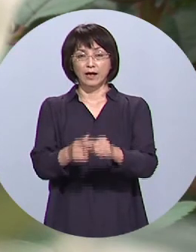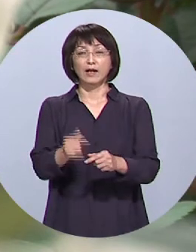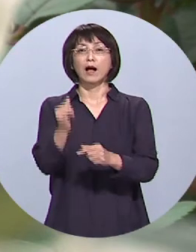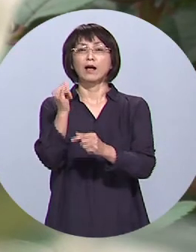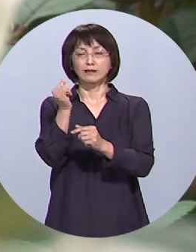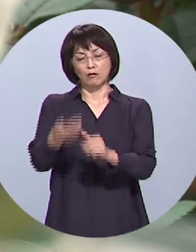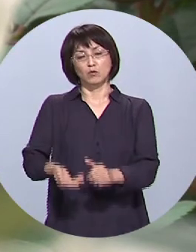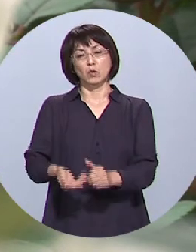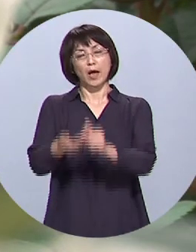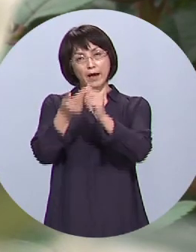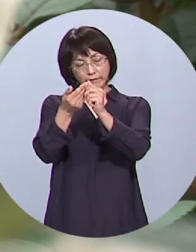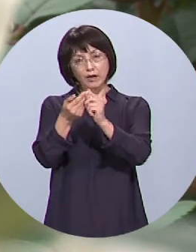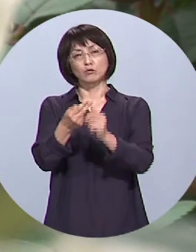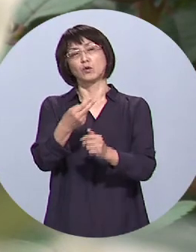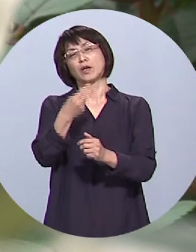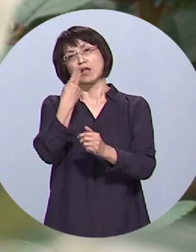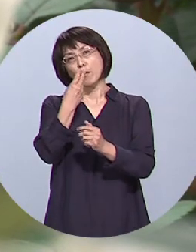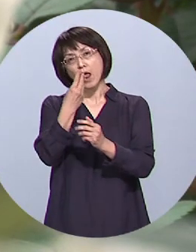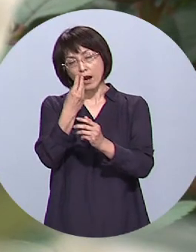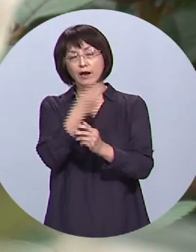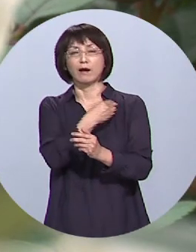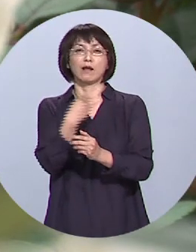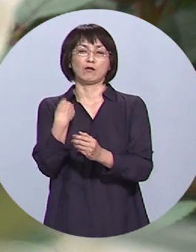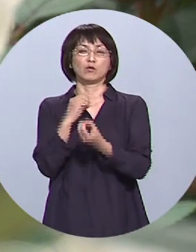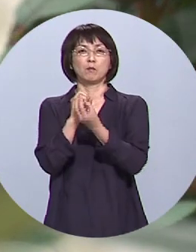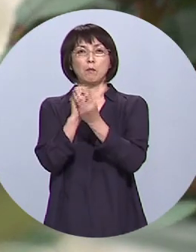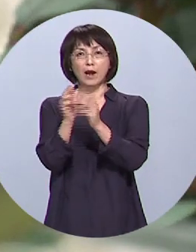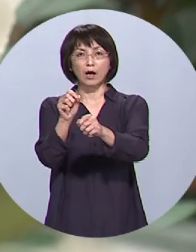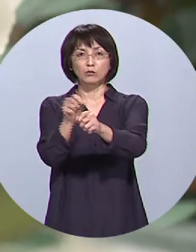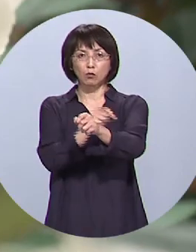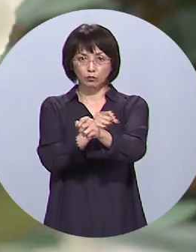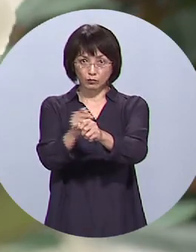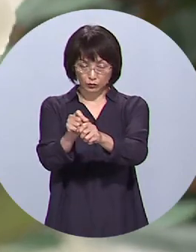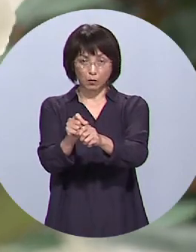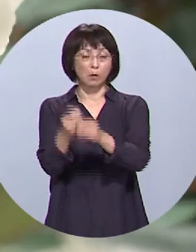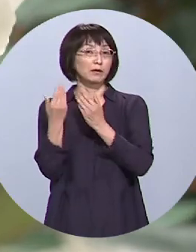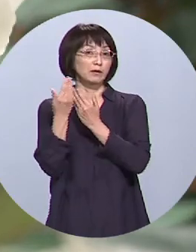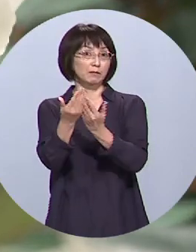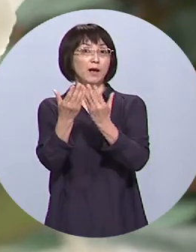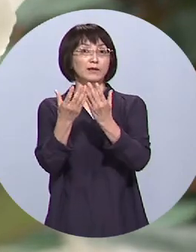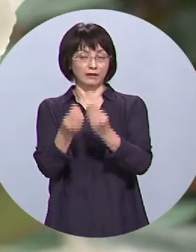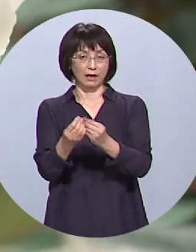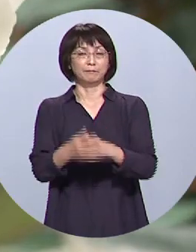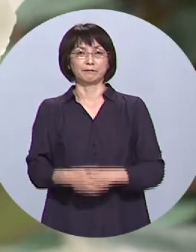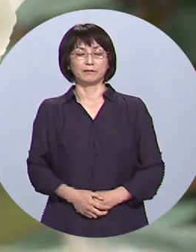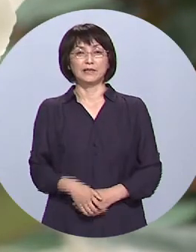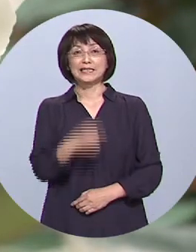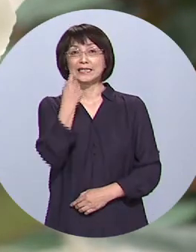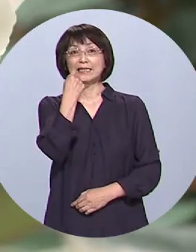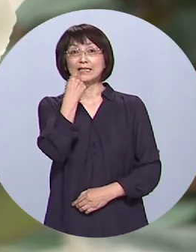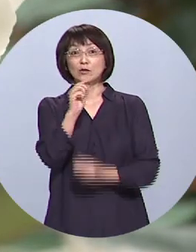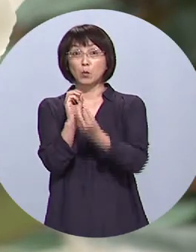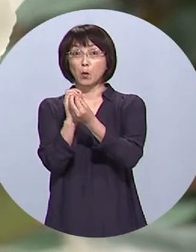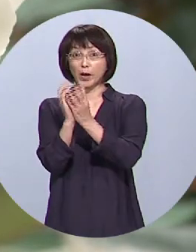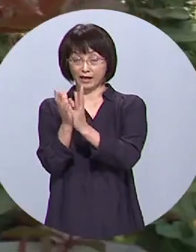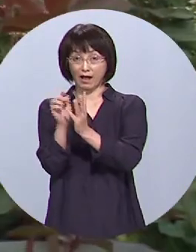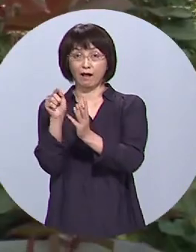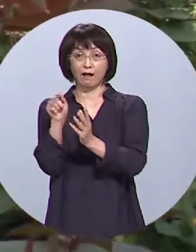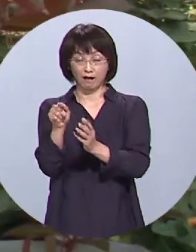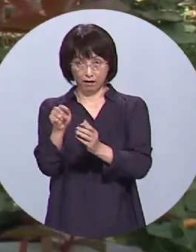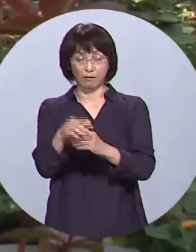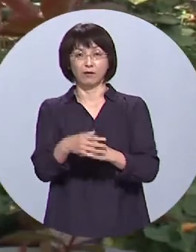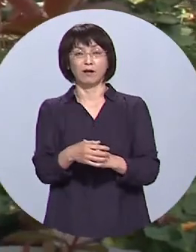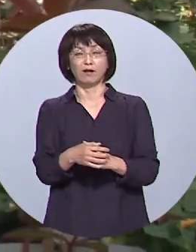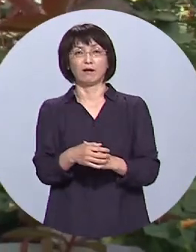食べられるバラの特徴を伺いました。 白いバラなんですけれども、うんうん、このバラ